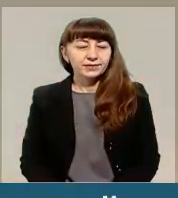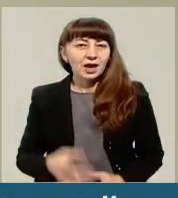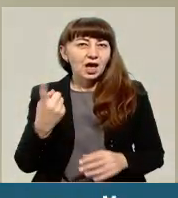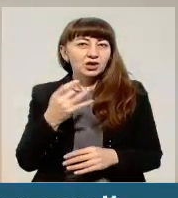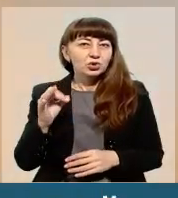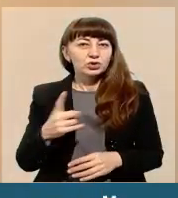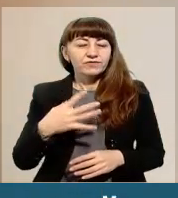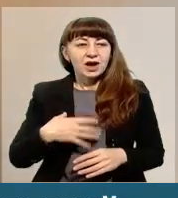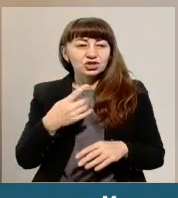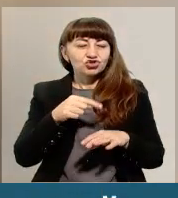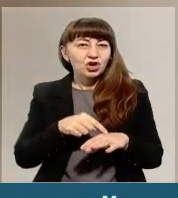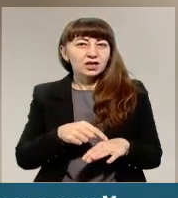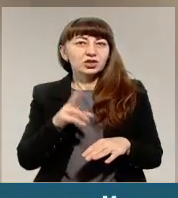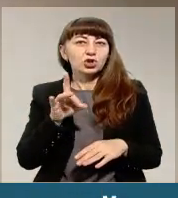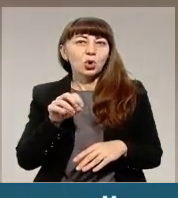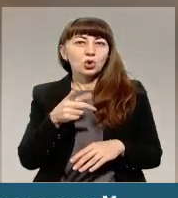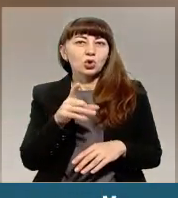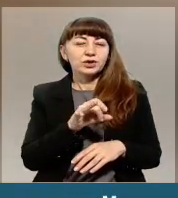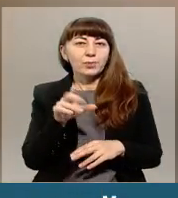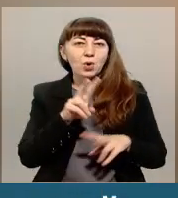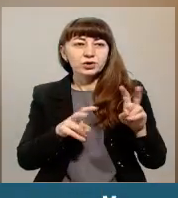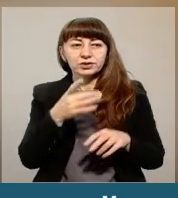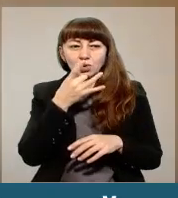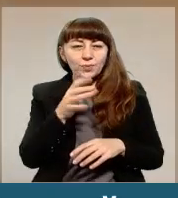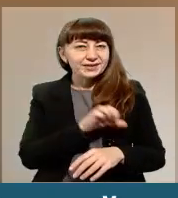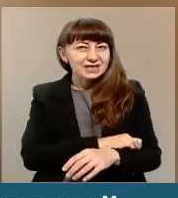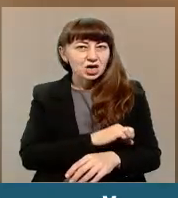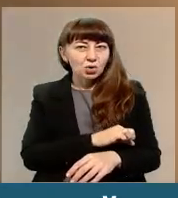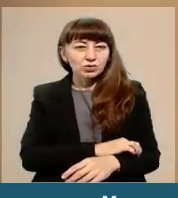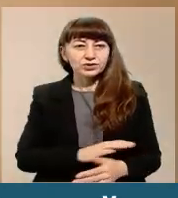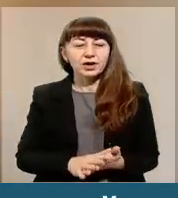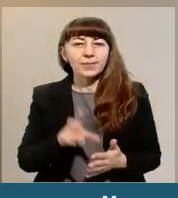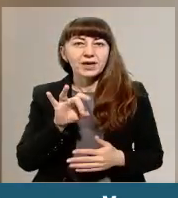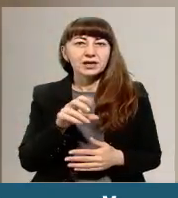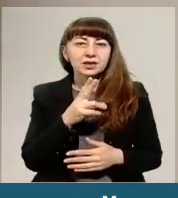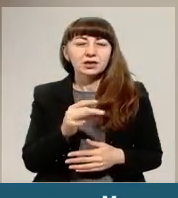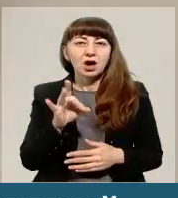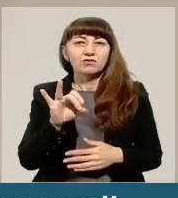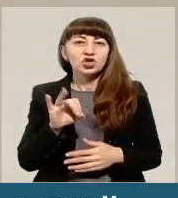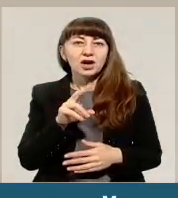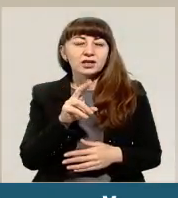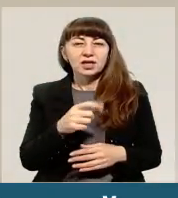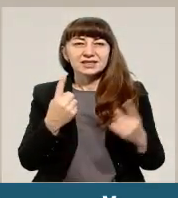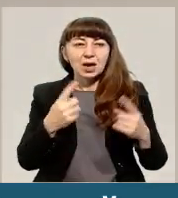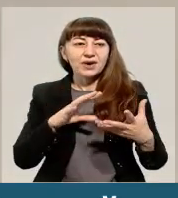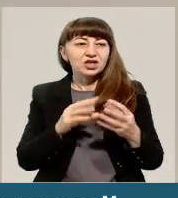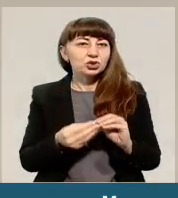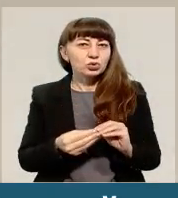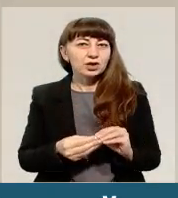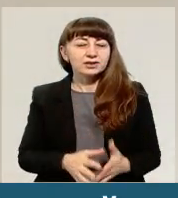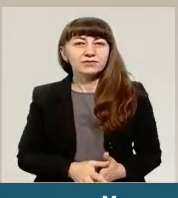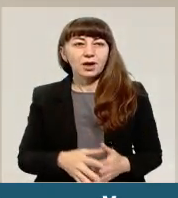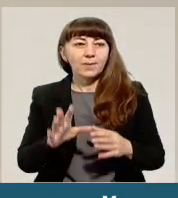Одно из ценных качеств называют кинологи – это поиск любых наркотических средств. Бельгийская овчарка – одна из самых результативных. В